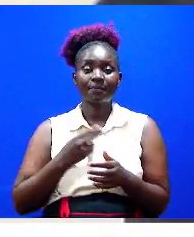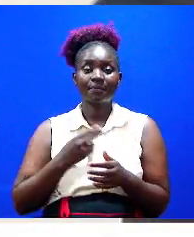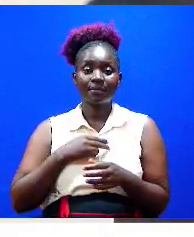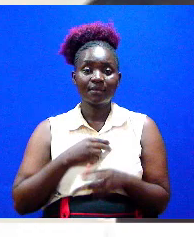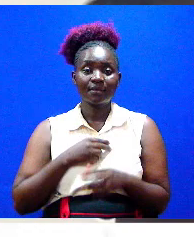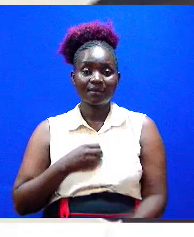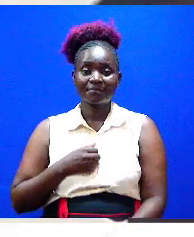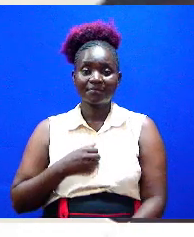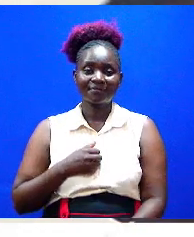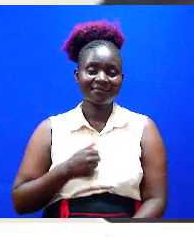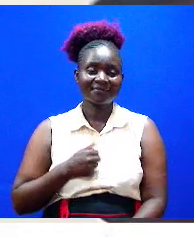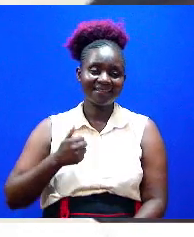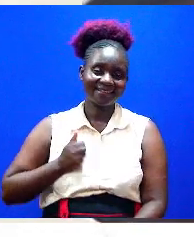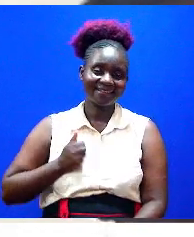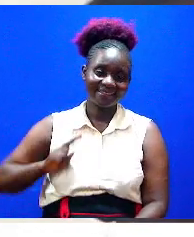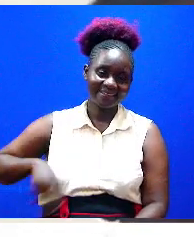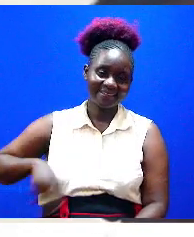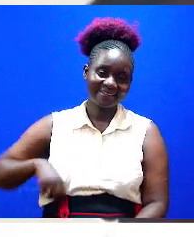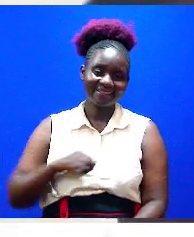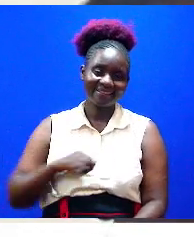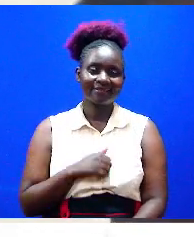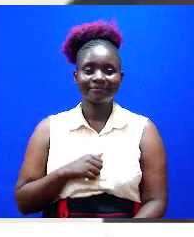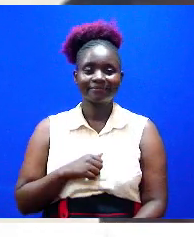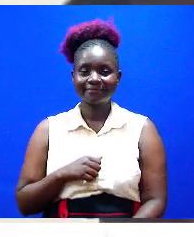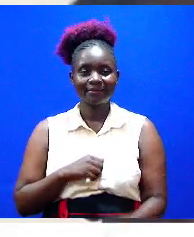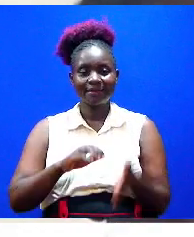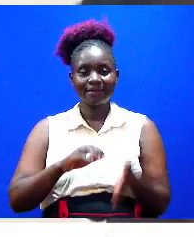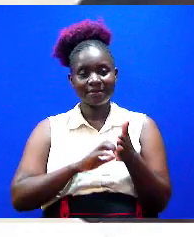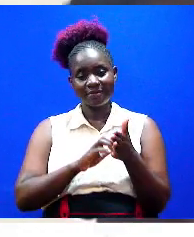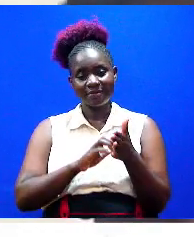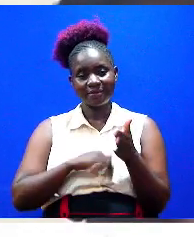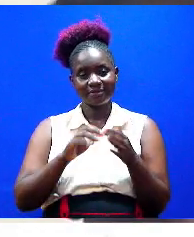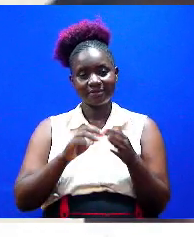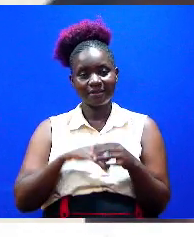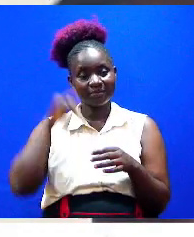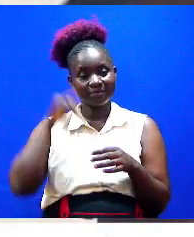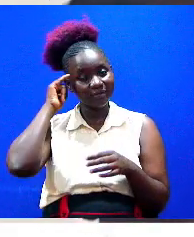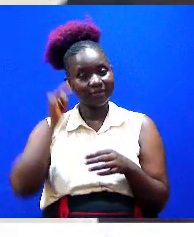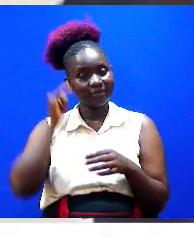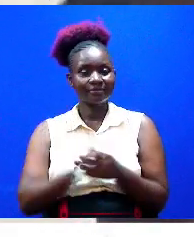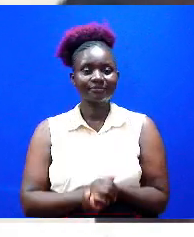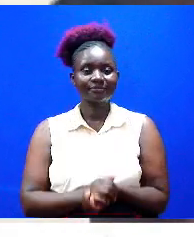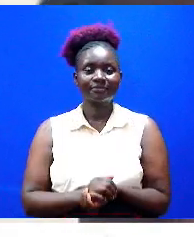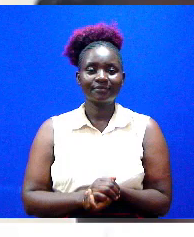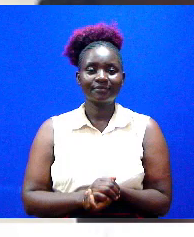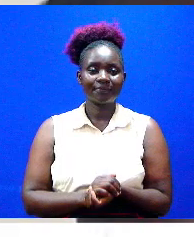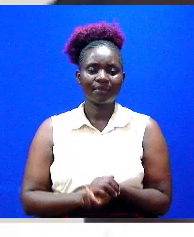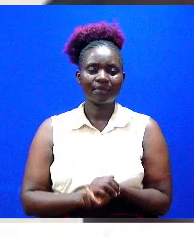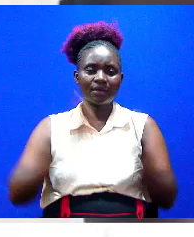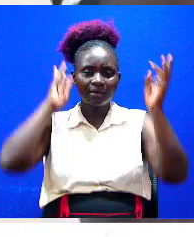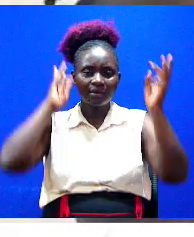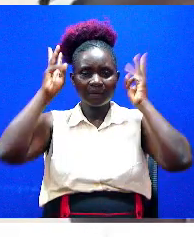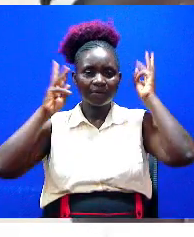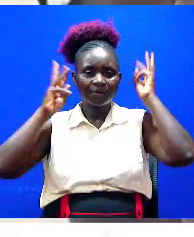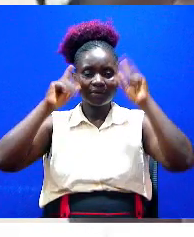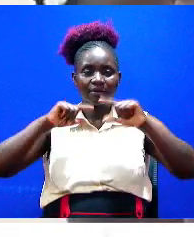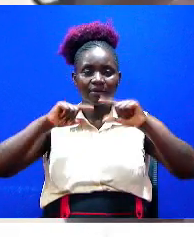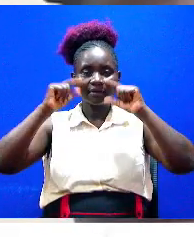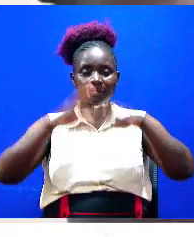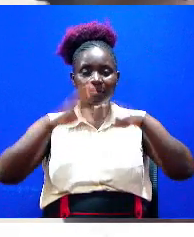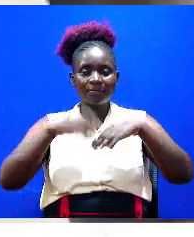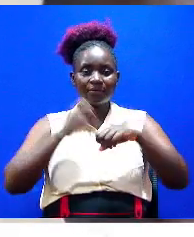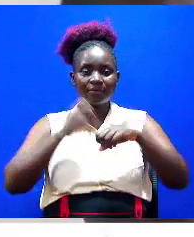wo anje na message no ere simi tindaji buoyo ona na gumiringa ona to go to kugura mara bana to go to